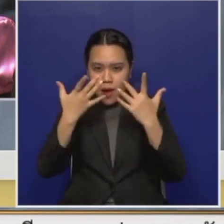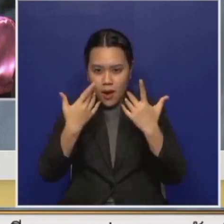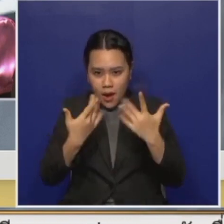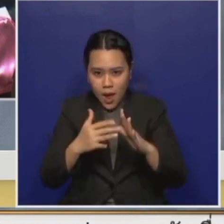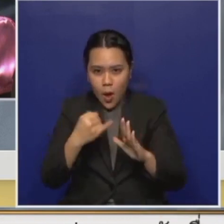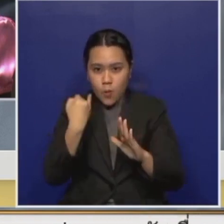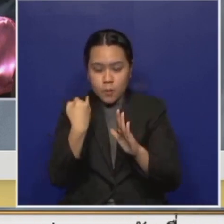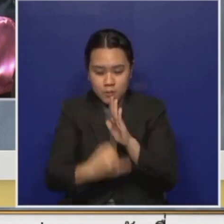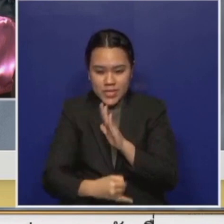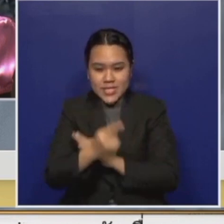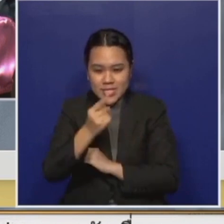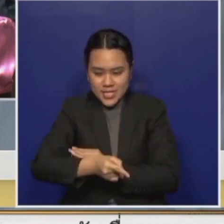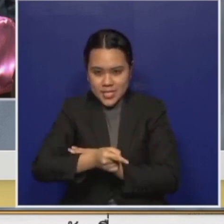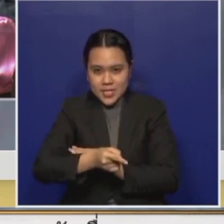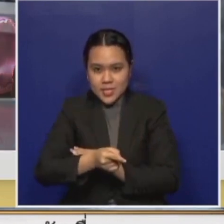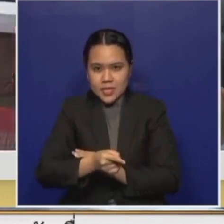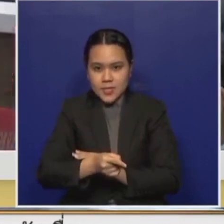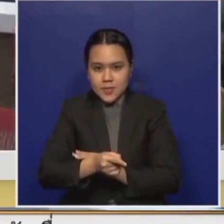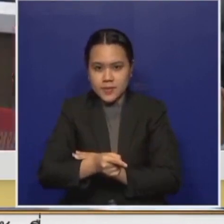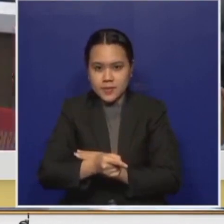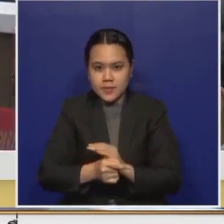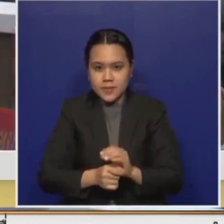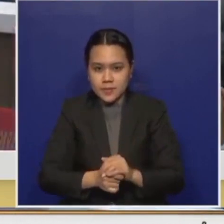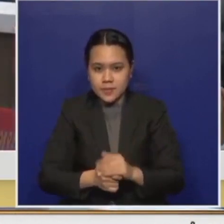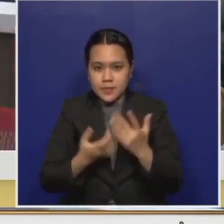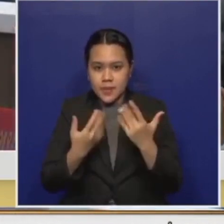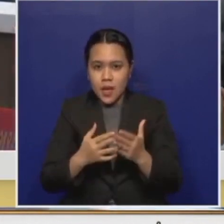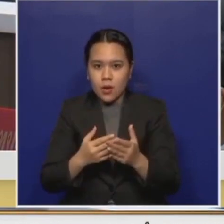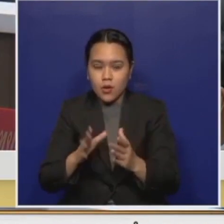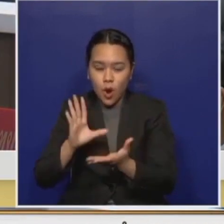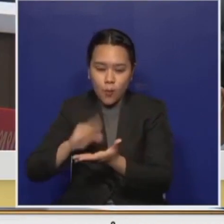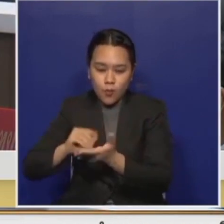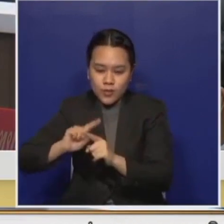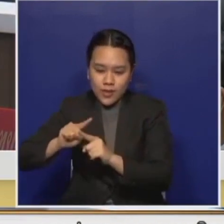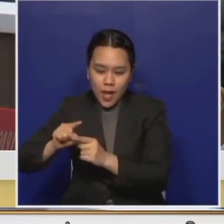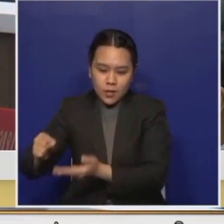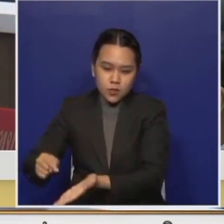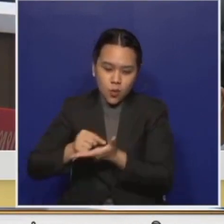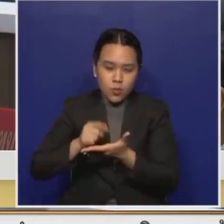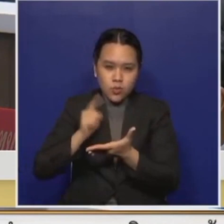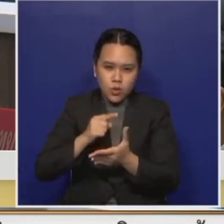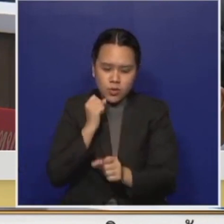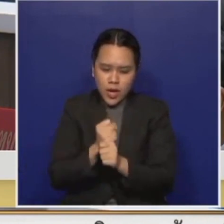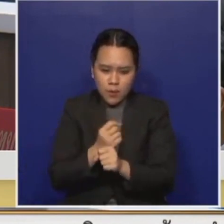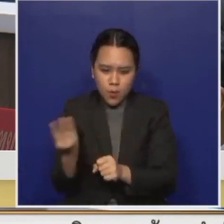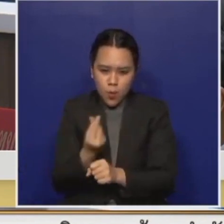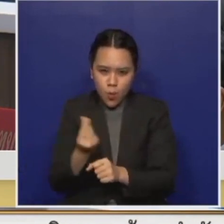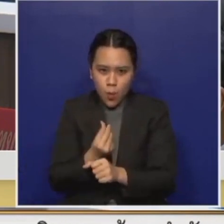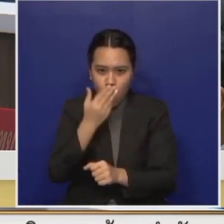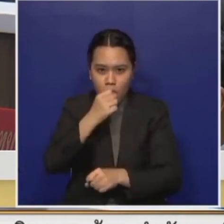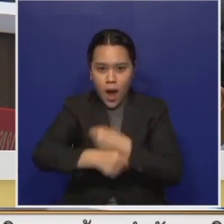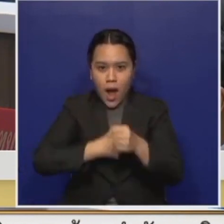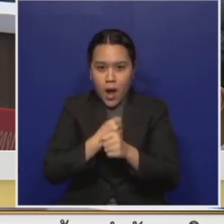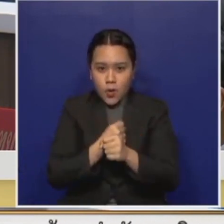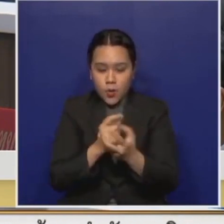ผิดตามที่กรรมการตวสอบขอที่จริงได้สงข้มูมากตองเร่งทำนนครัอายุความถ้านับ